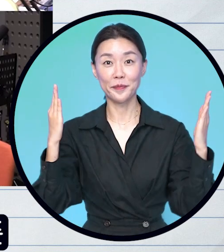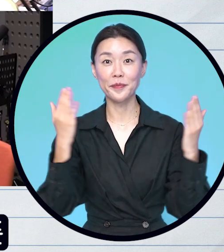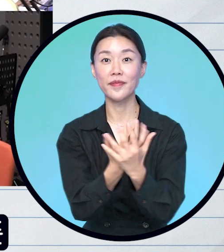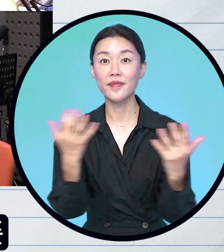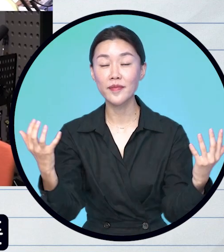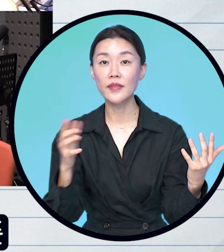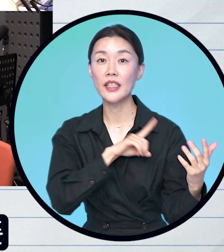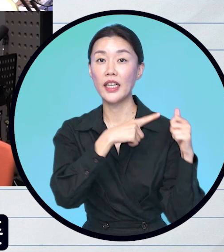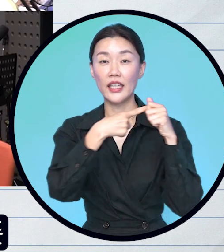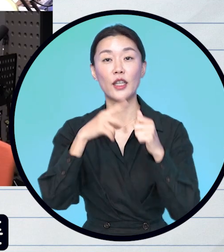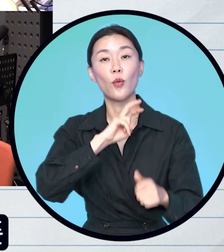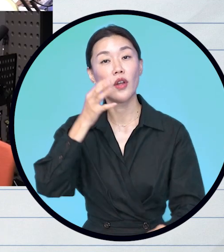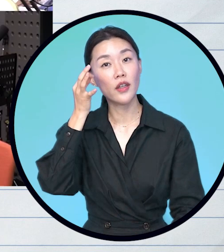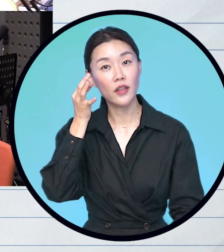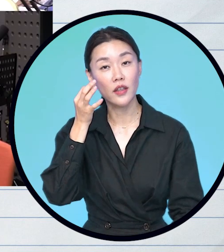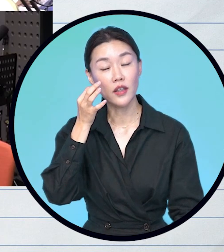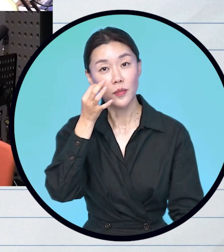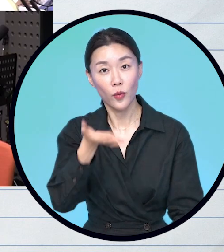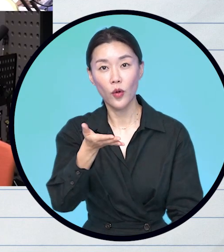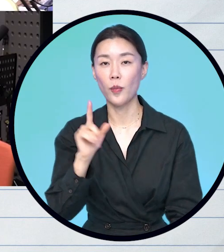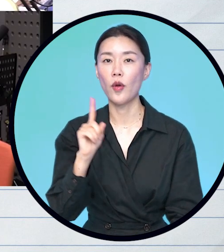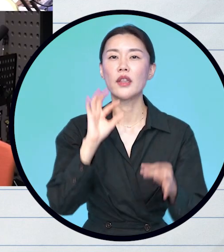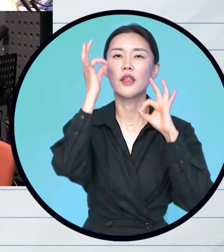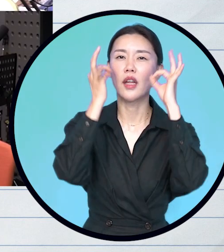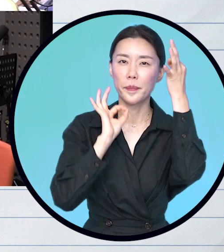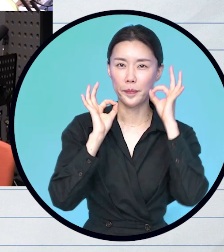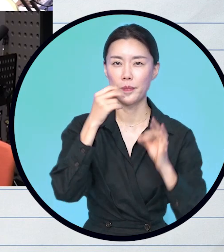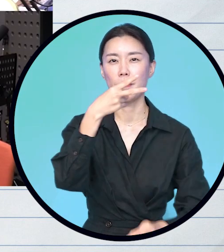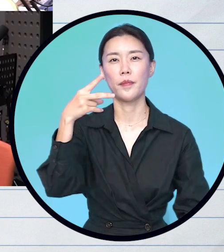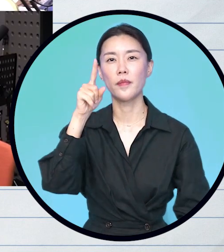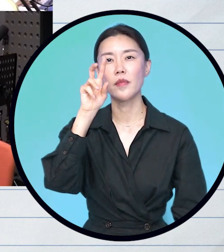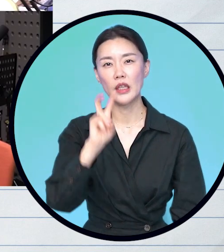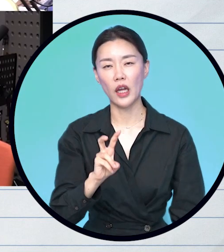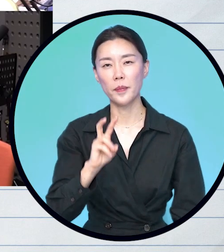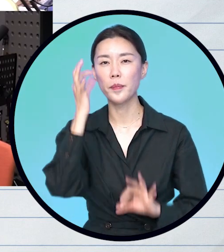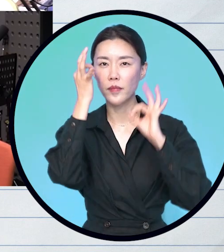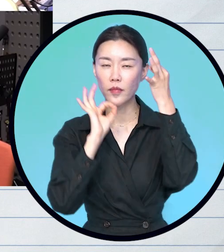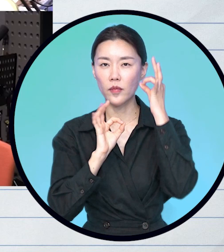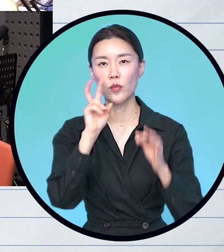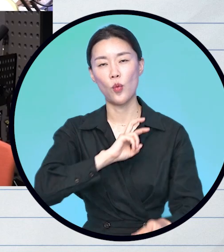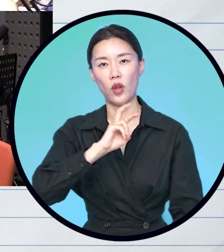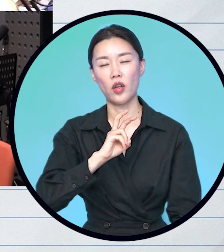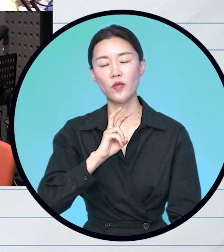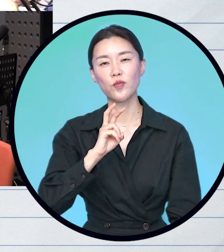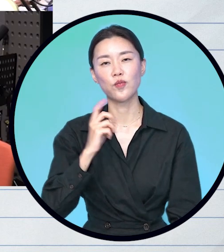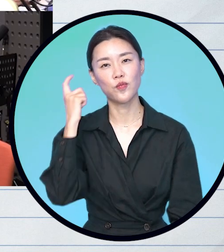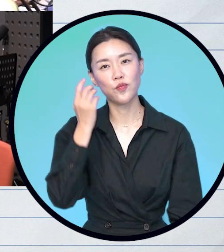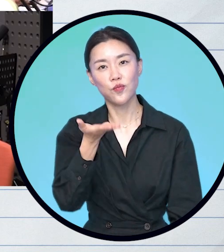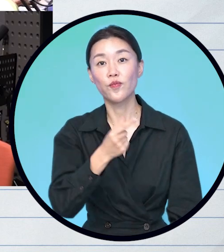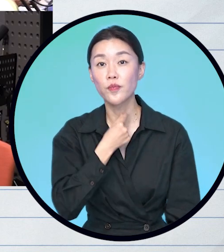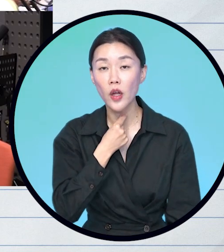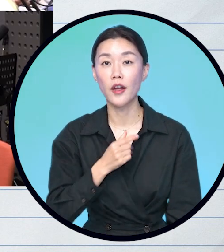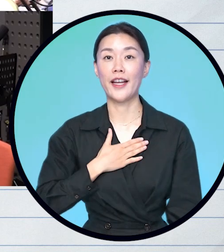전 이제까지 제대로 못 보여준 땀이라는 곡에 곡을 아, 맞아요. 보여주고 싶긴 해. 휘닝카이 신땀. 좋습니다.